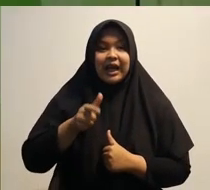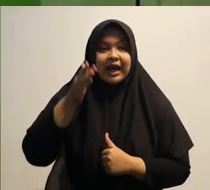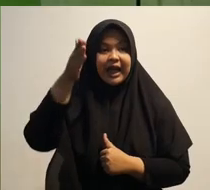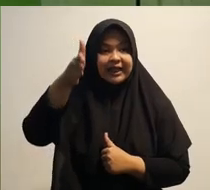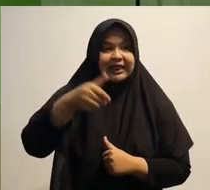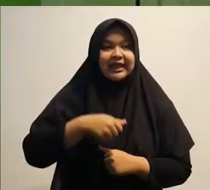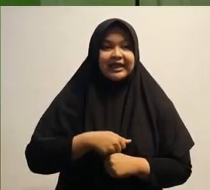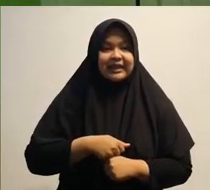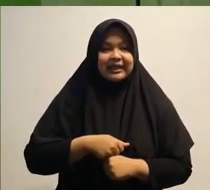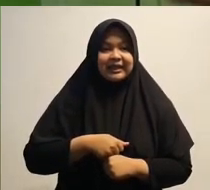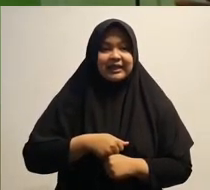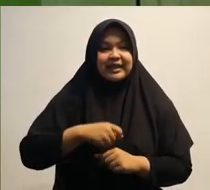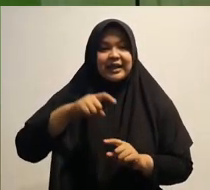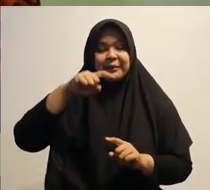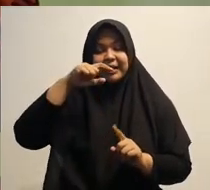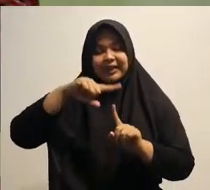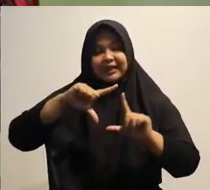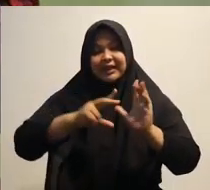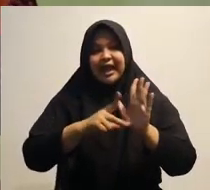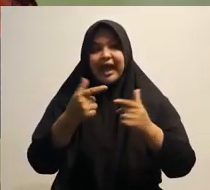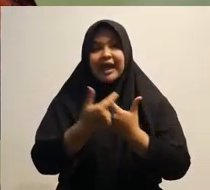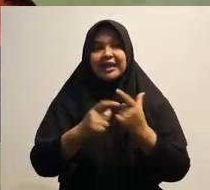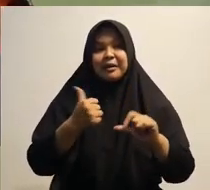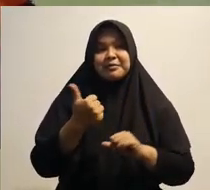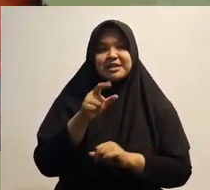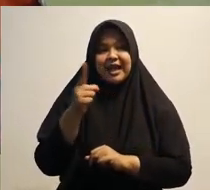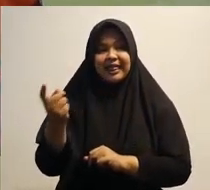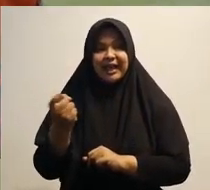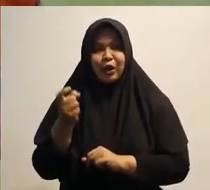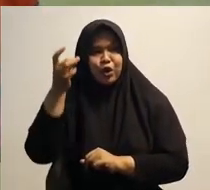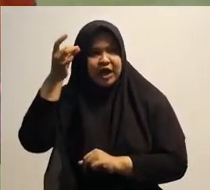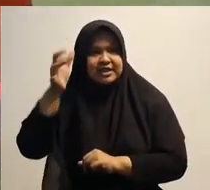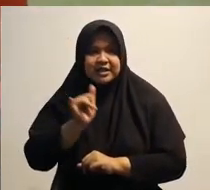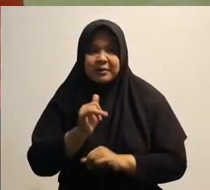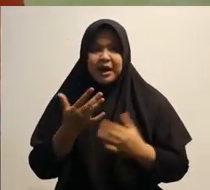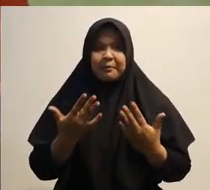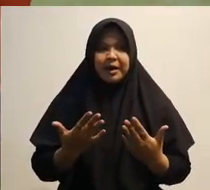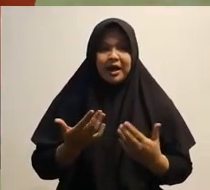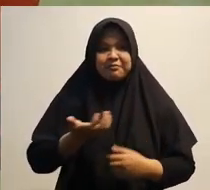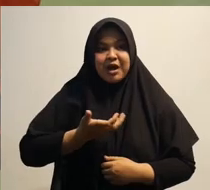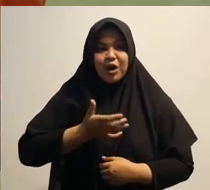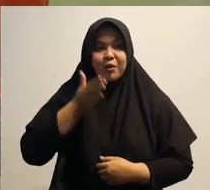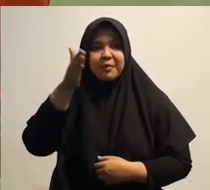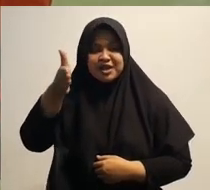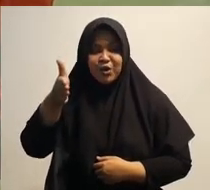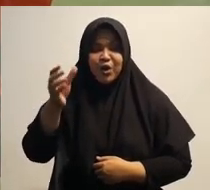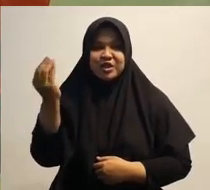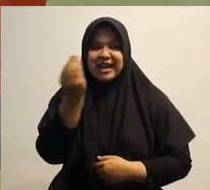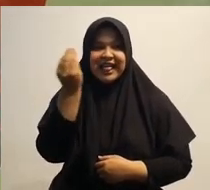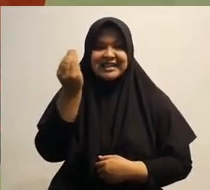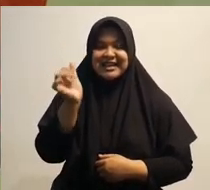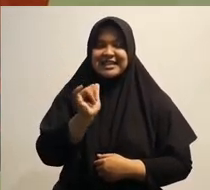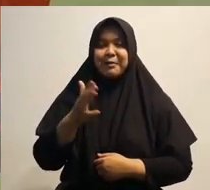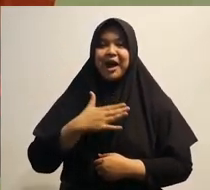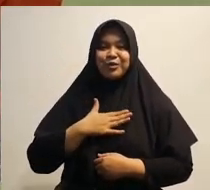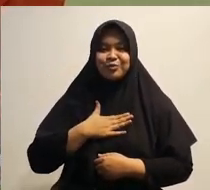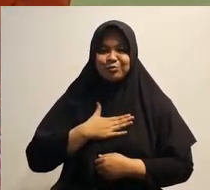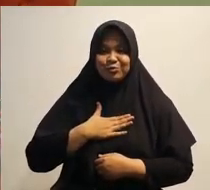Nah, biar nanti Mbak tanya sama Mas Budi nggak penasaran nih, desanya jadi kayak apa gitu ya. Mau kok besok jalan-jalan sama